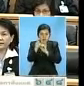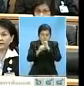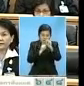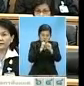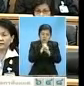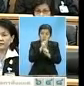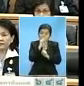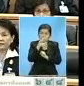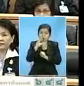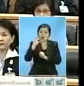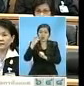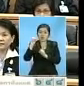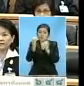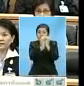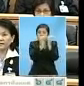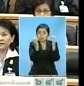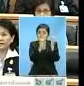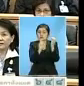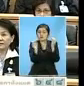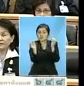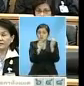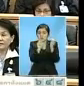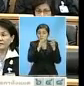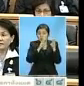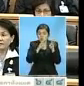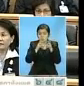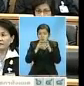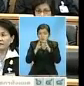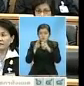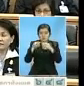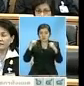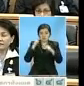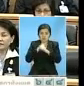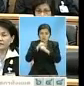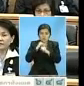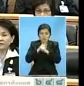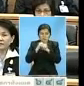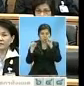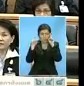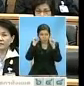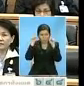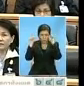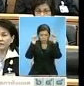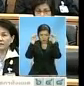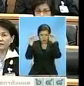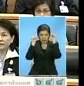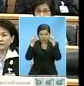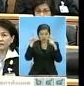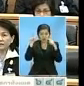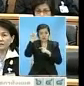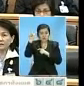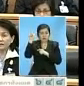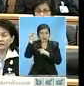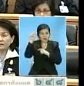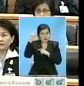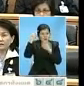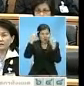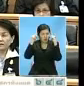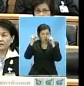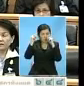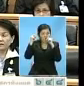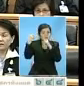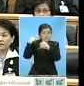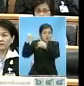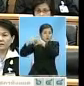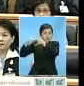ร่างขึ้นโดยพื้นฐานของความระแวงและไม่ไว้วางใจอดีตนายกรัฐมนตรีท่านหนึ่งและไ